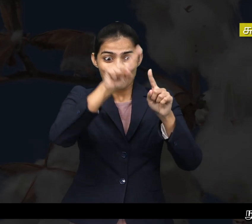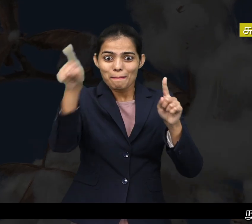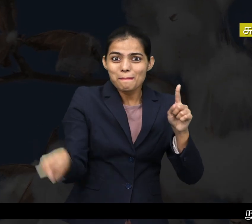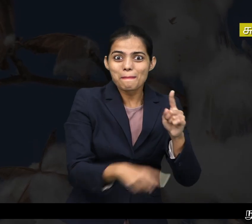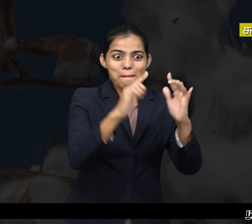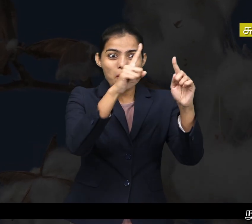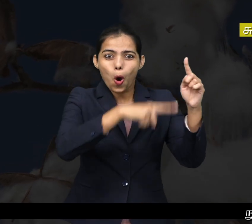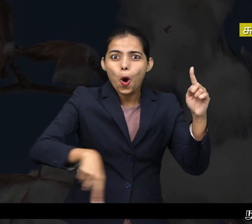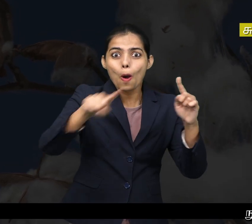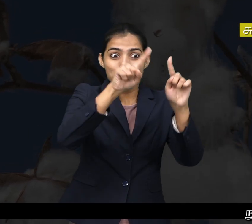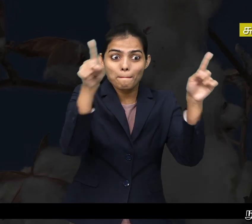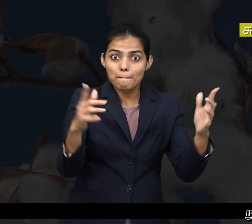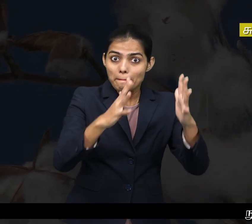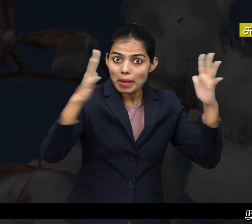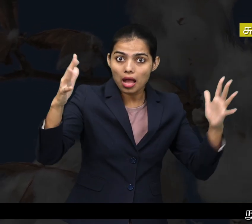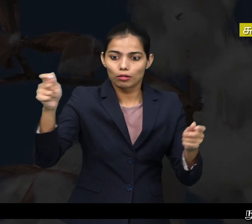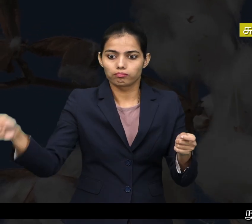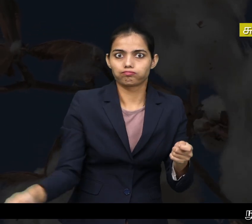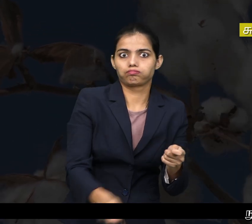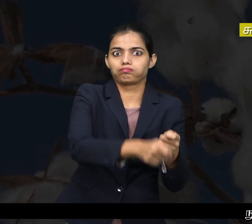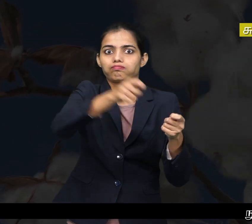நூல் நூற்றல்,